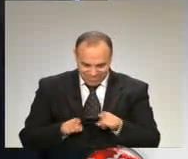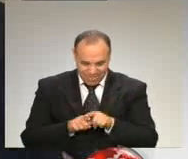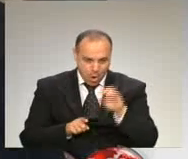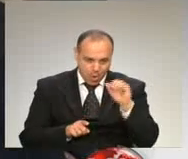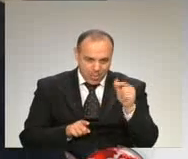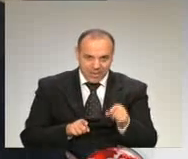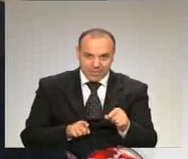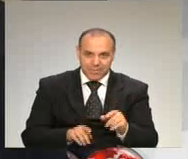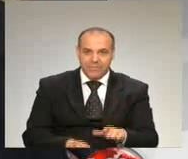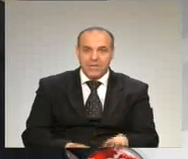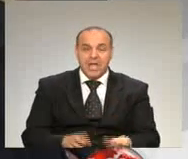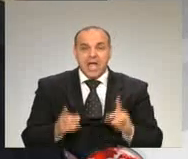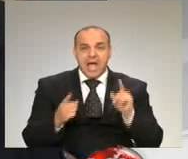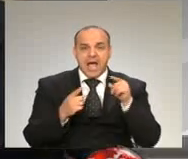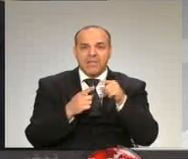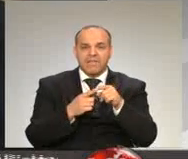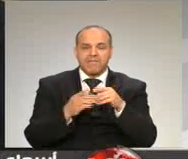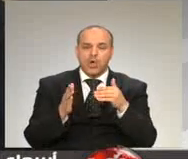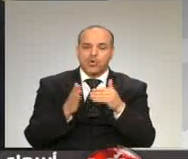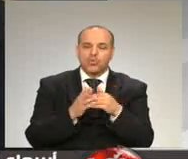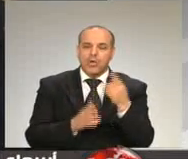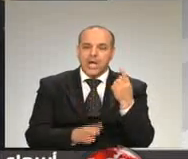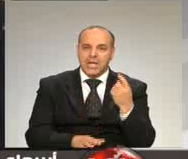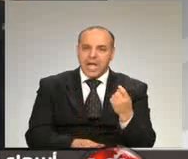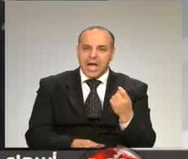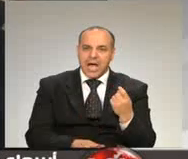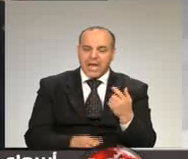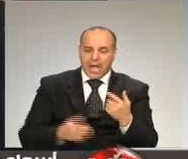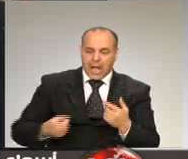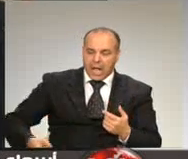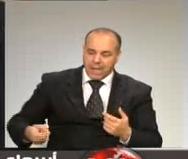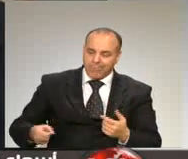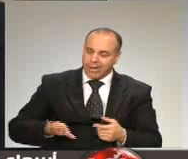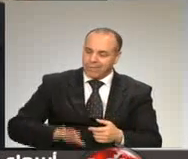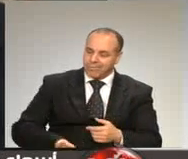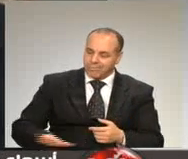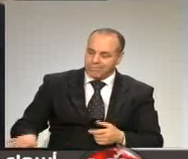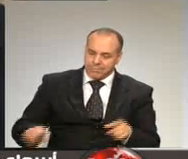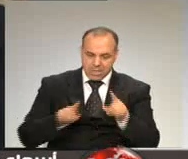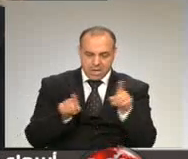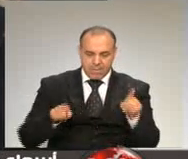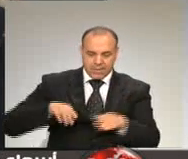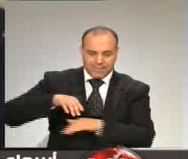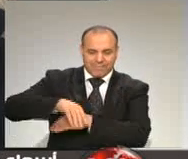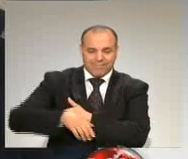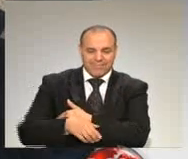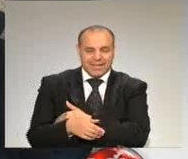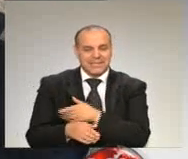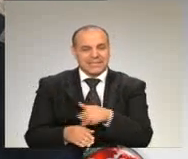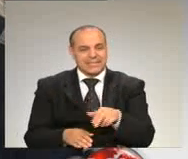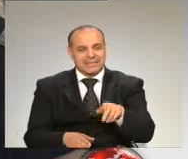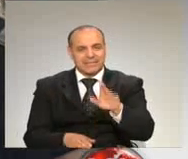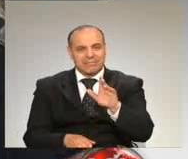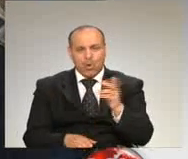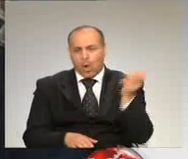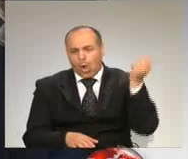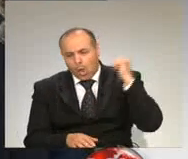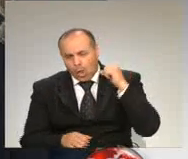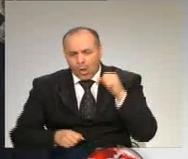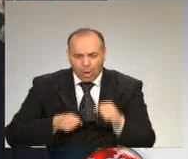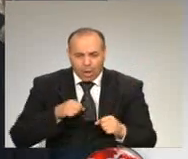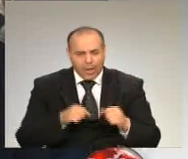رقمية. البيت باش نوصلوا نهار ما عادش فما كرتابة، فما تابلات والوليدات الصغيرات ما عادش يهزوا على